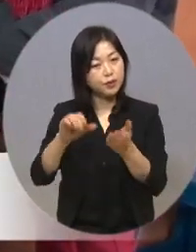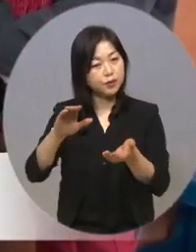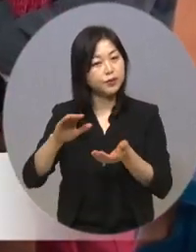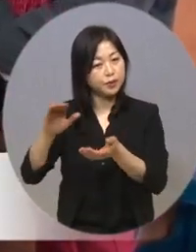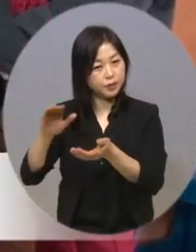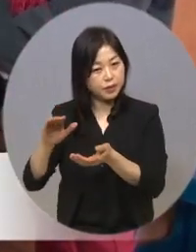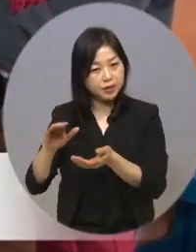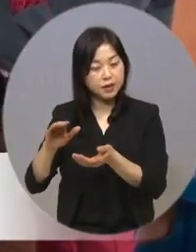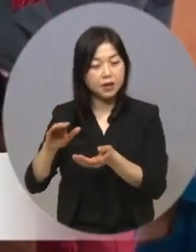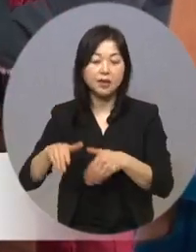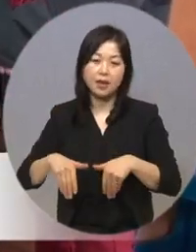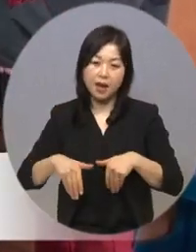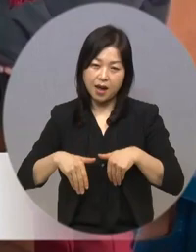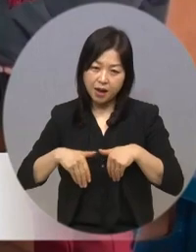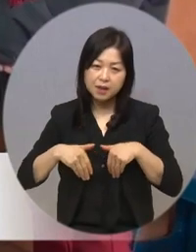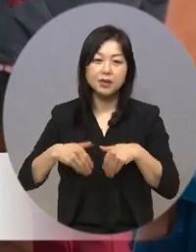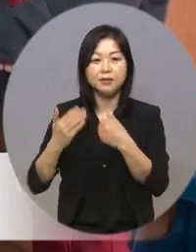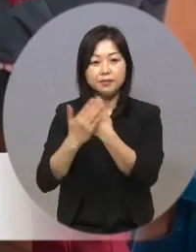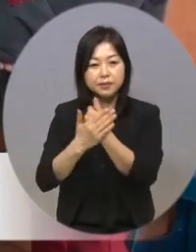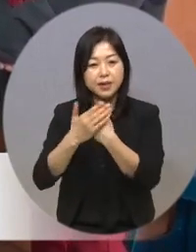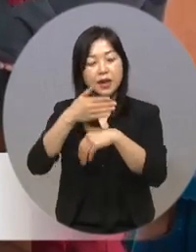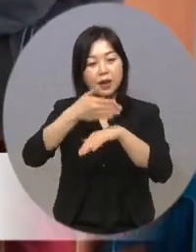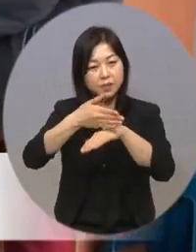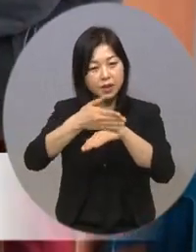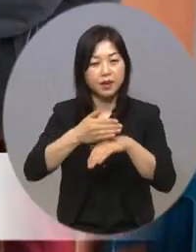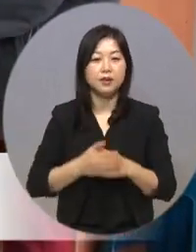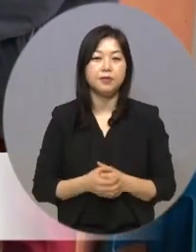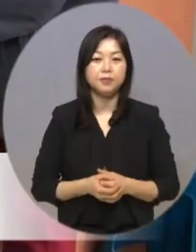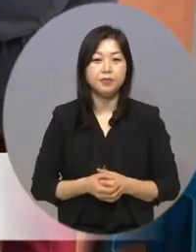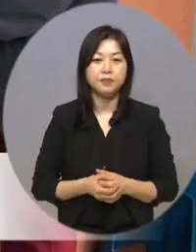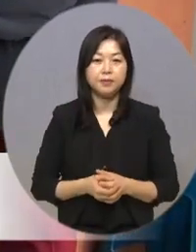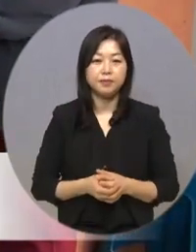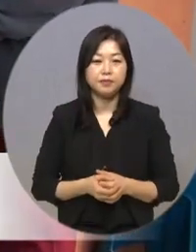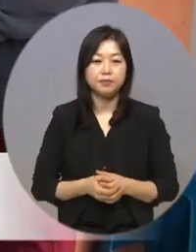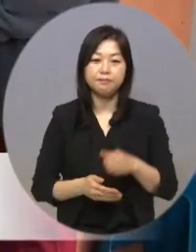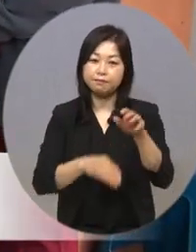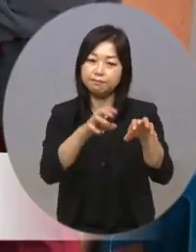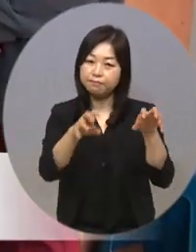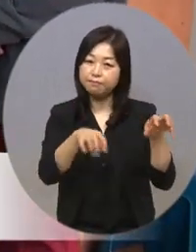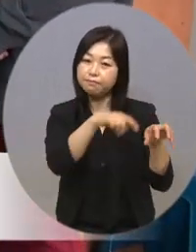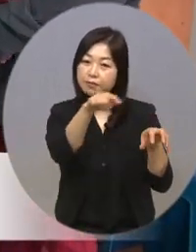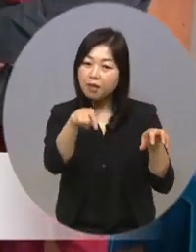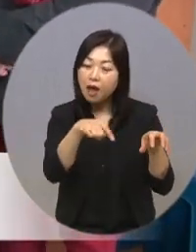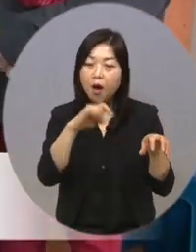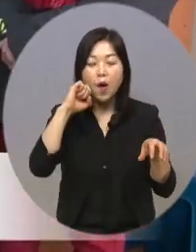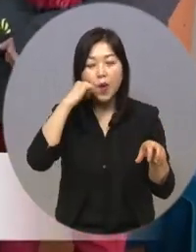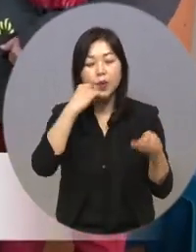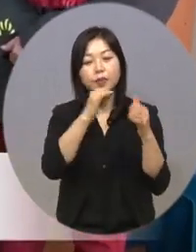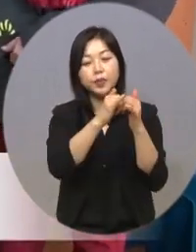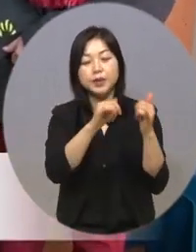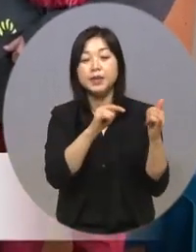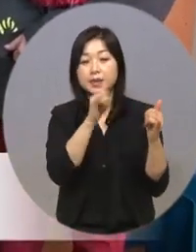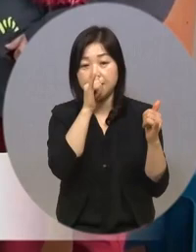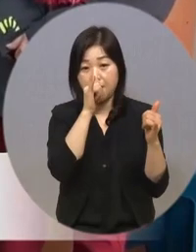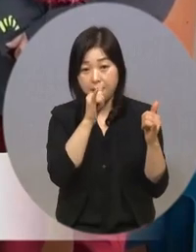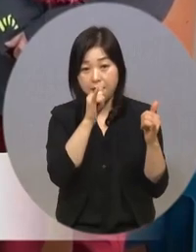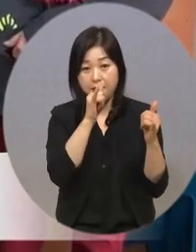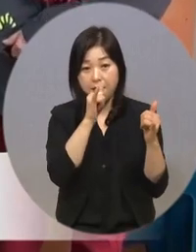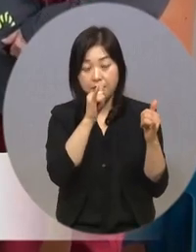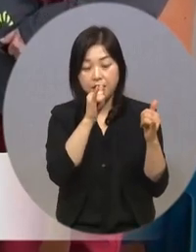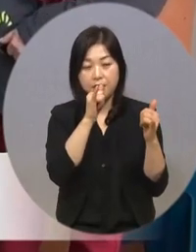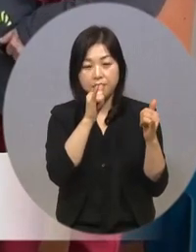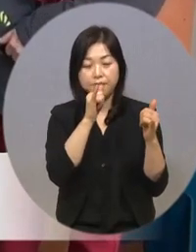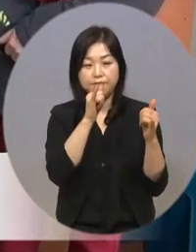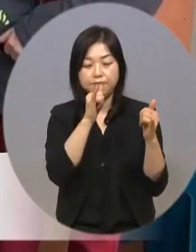그 따뜻한 손길에 대해서 진심으로 감사드리고 이웃에 어려운 분들이 있다면 우리가